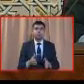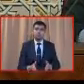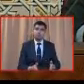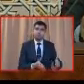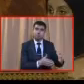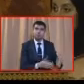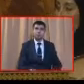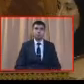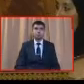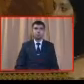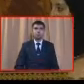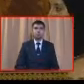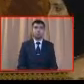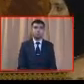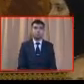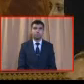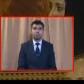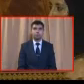تفضل.